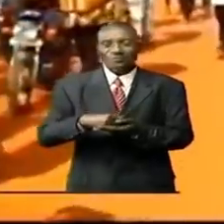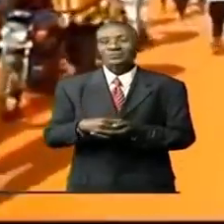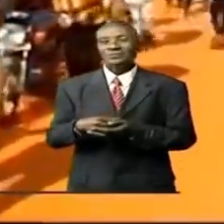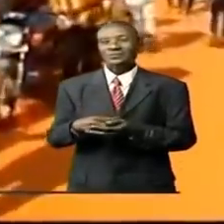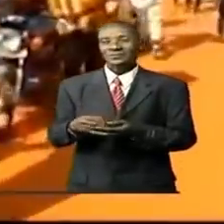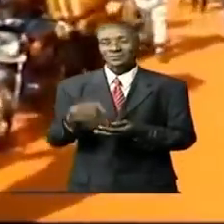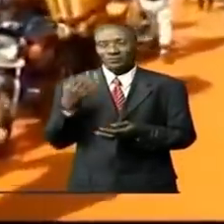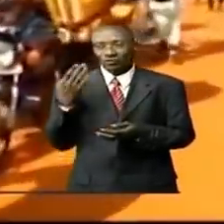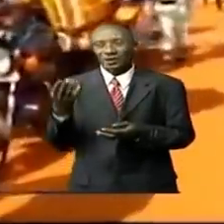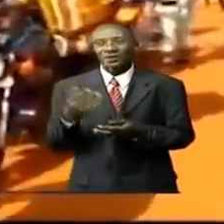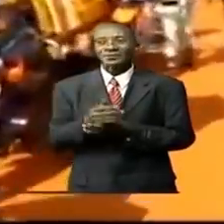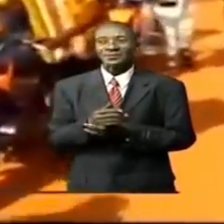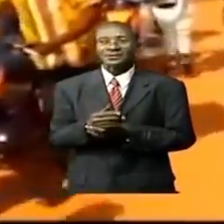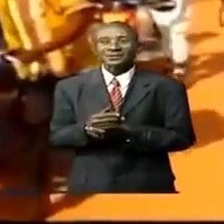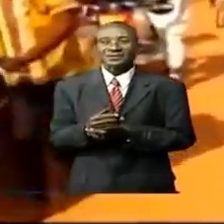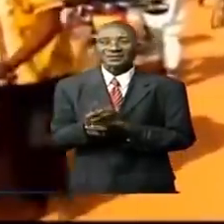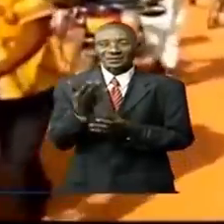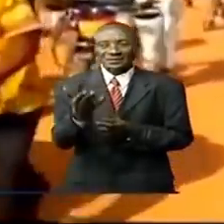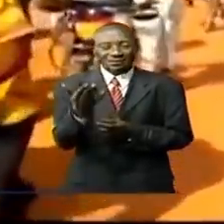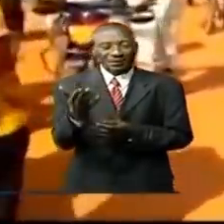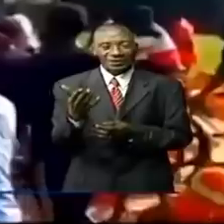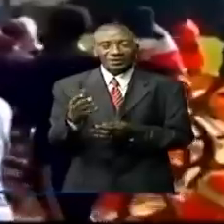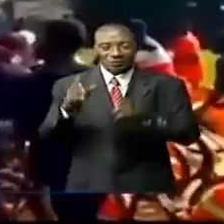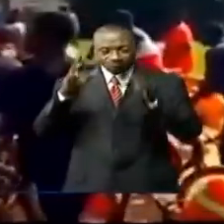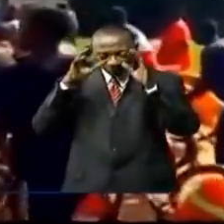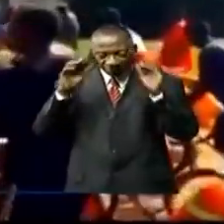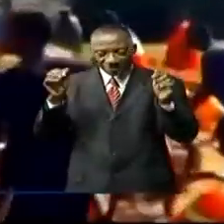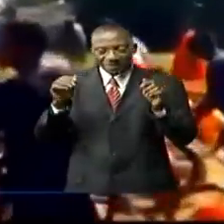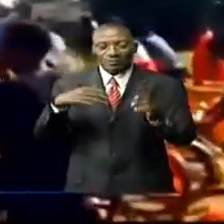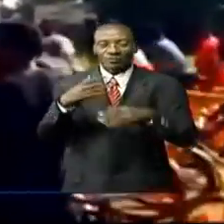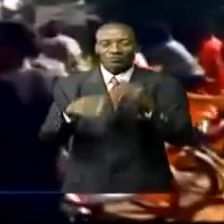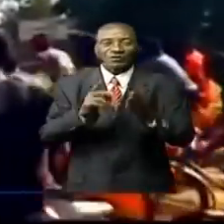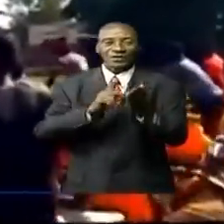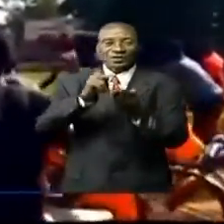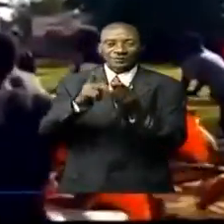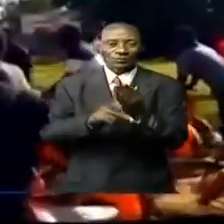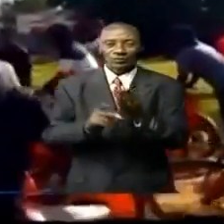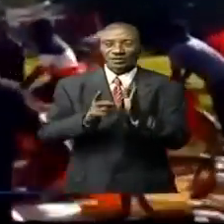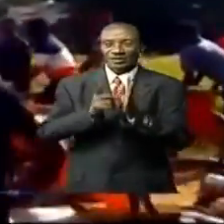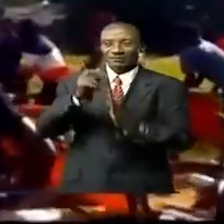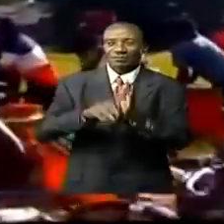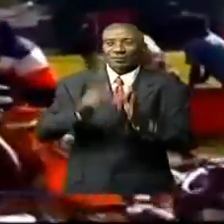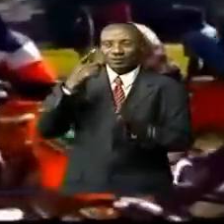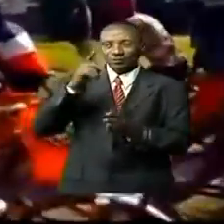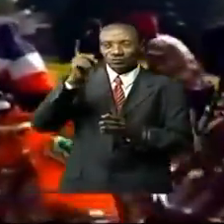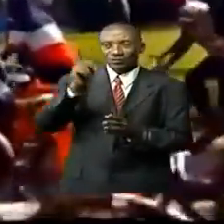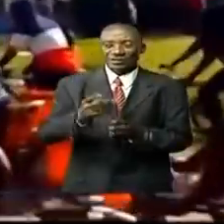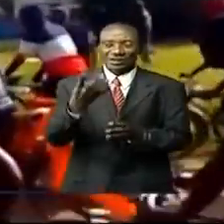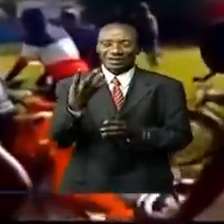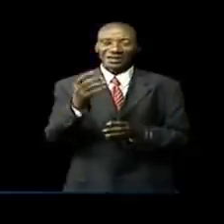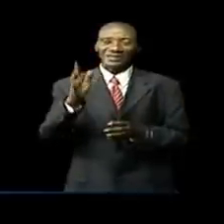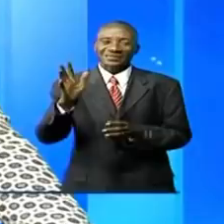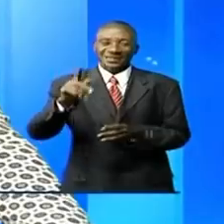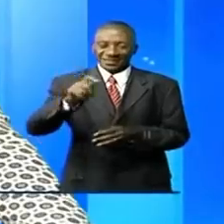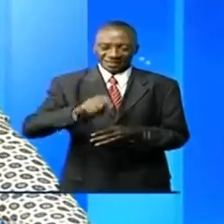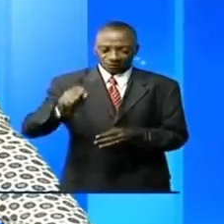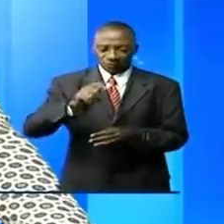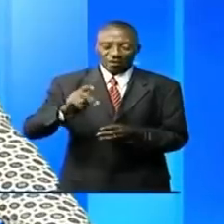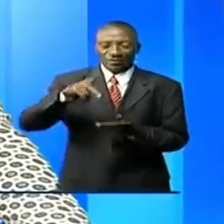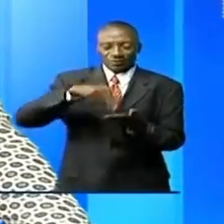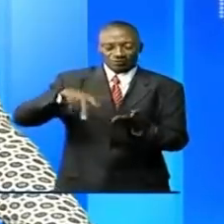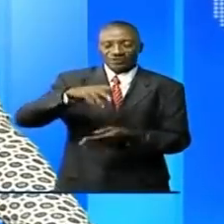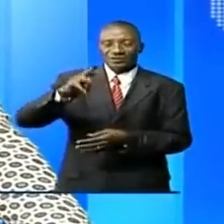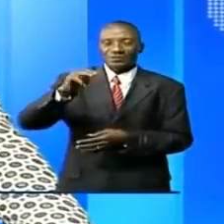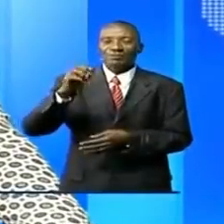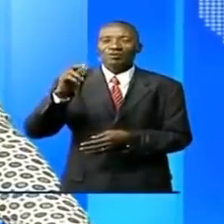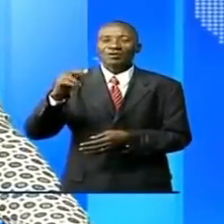au chef de l'État d'accélérer la mise en œuvre du projet de développement des 145 territoires dans la province de la Mongala. Dans